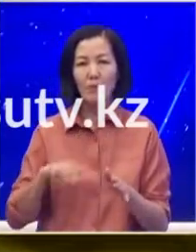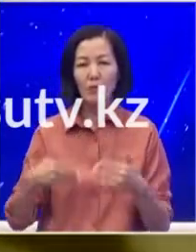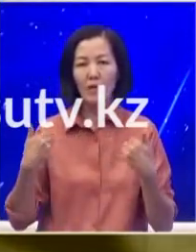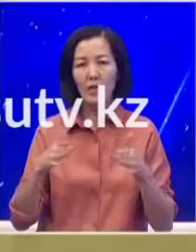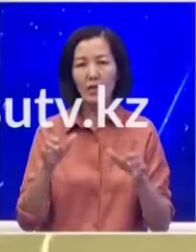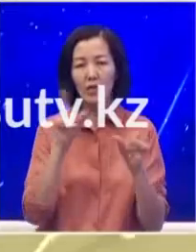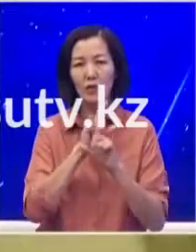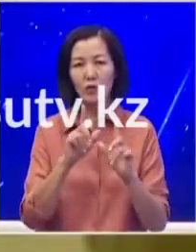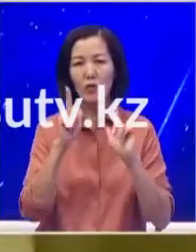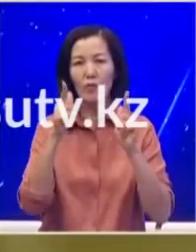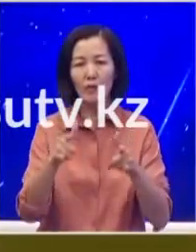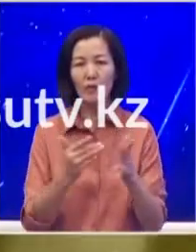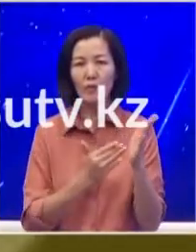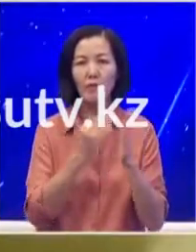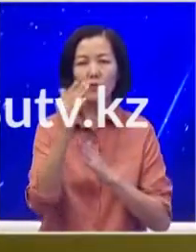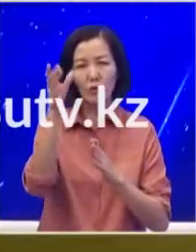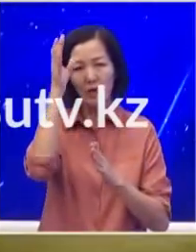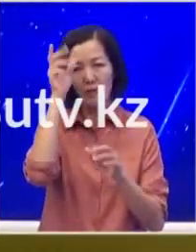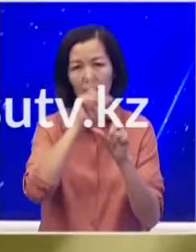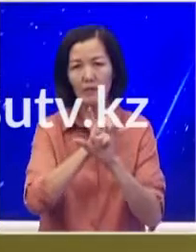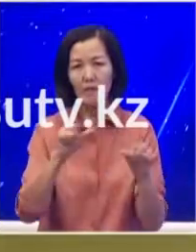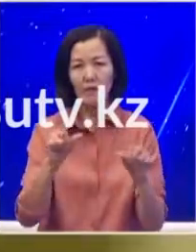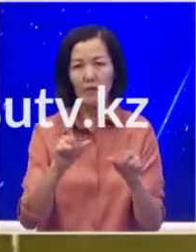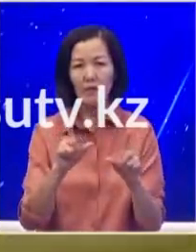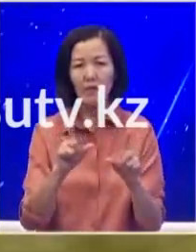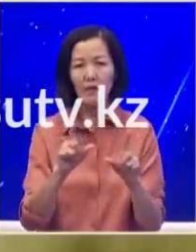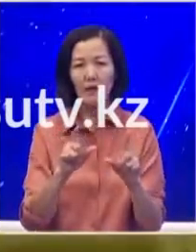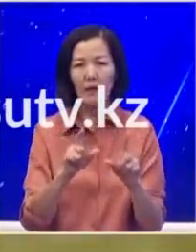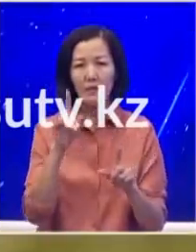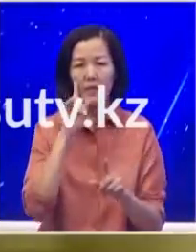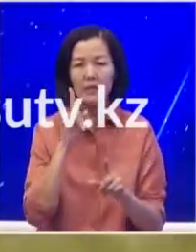школы поступить в самое престижное образовательное учреждение того времени –